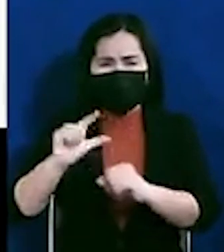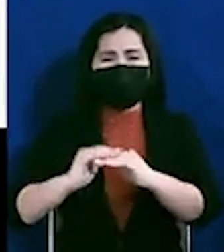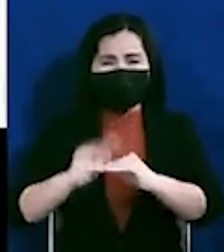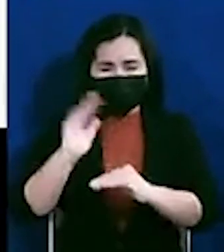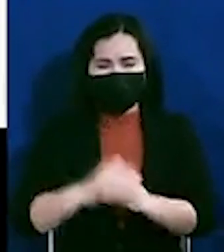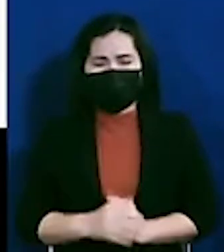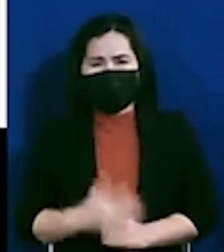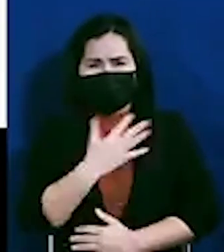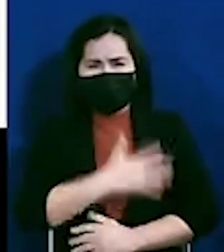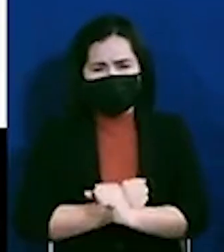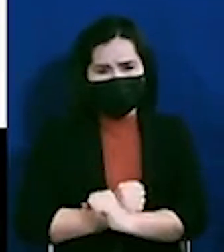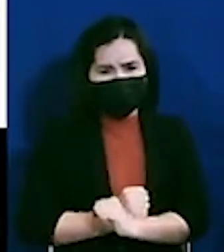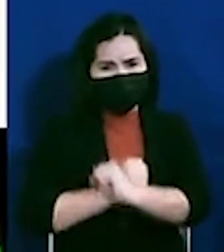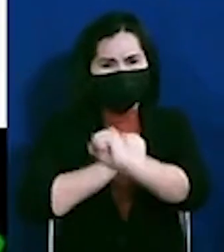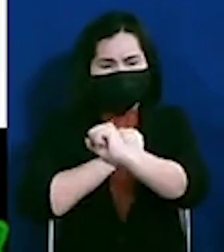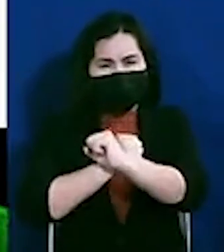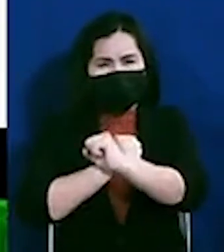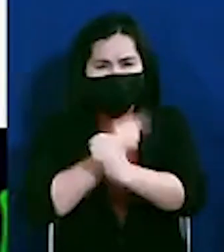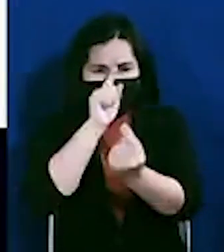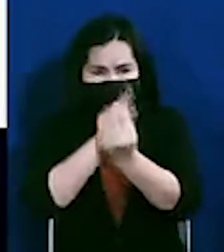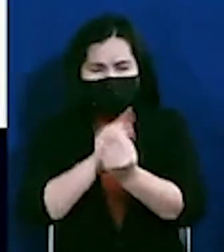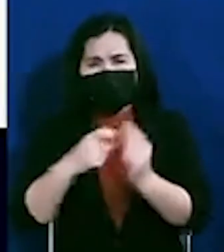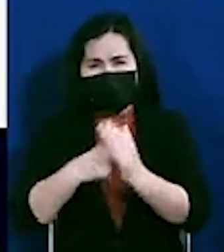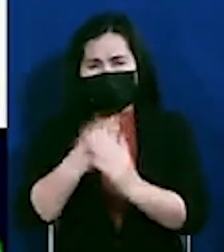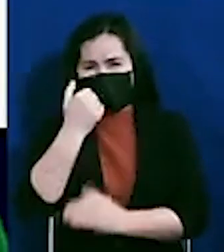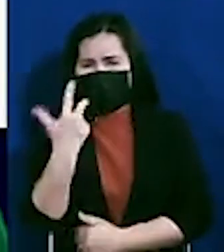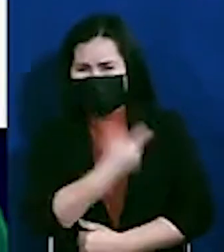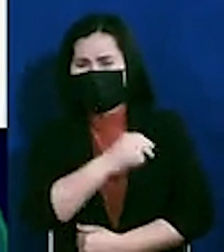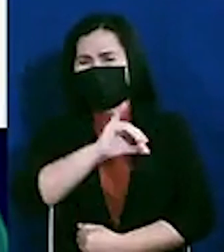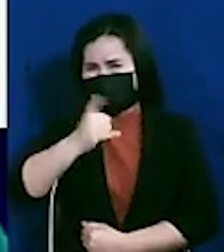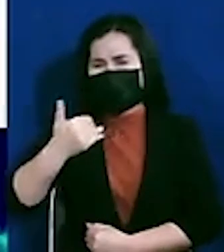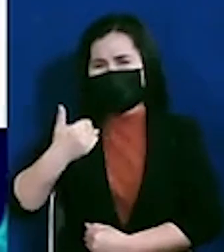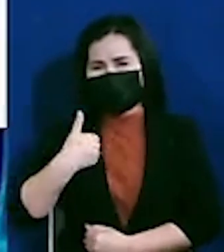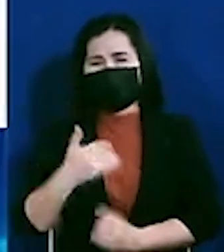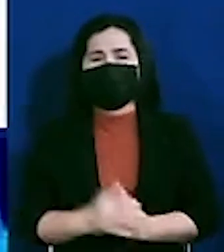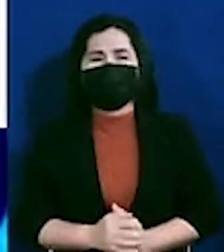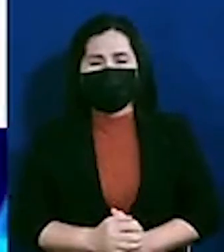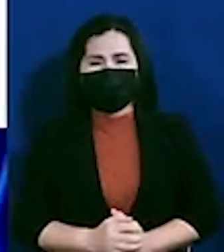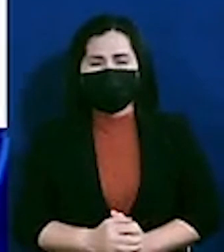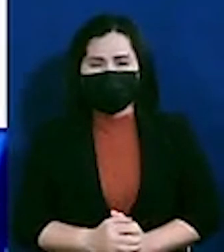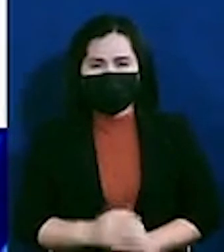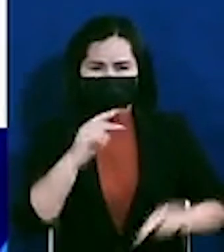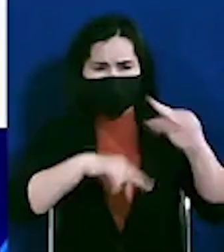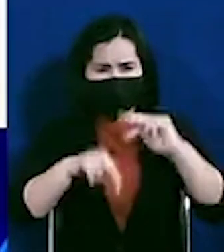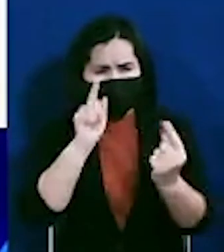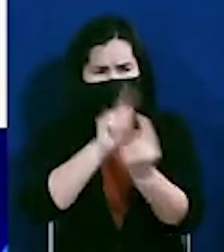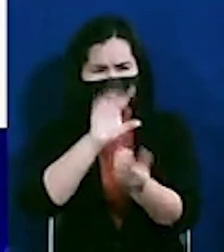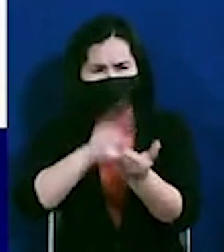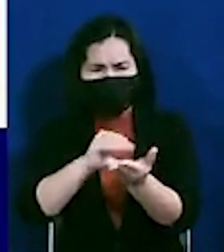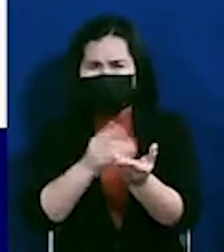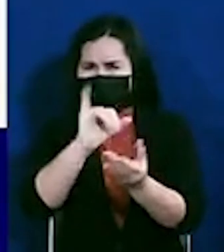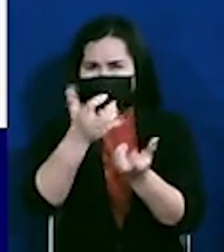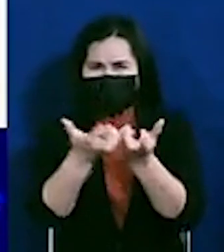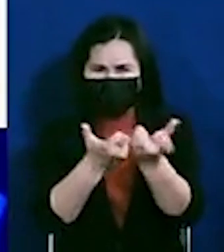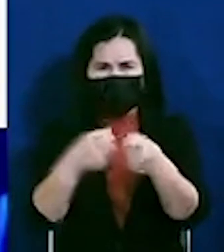ภูมิต้านทานขึ้นมาอาจจะเป็นผลเนื่องจากการฉีดวัคซีนนะครับซึ่งอยากได้เคสทั่วไปไม่สามารถแยกกันได้นะครับที่นี่